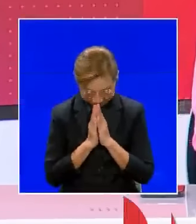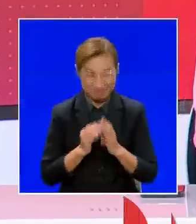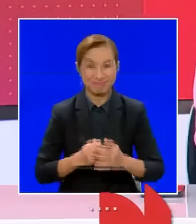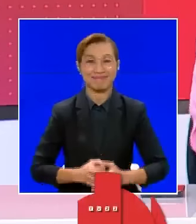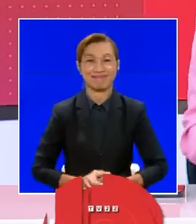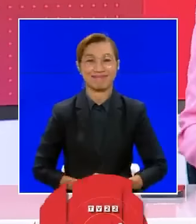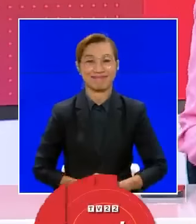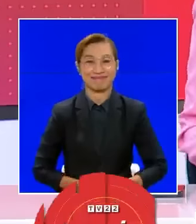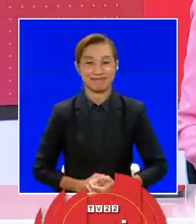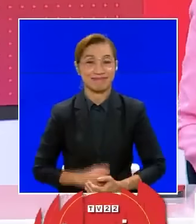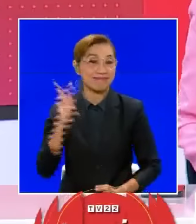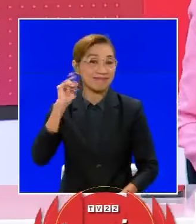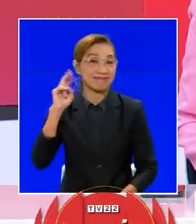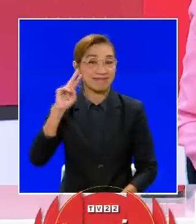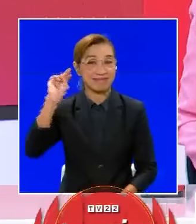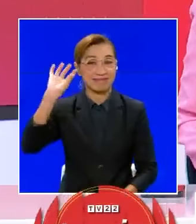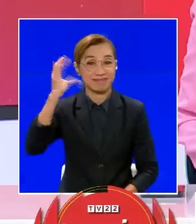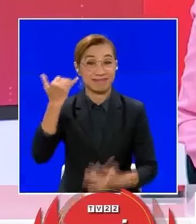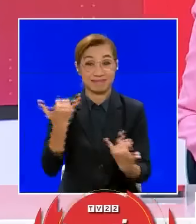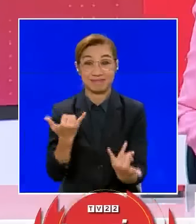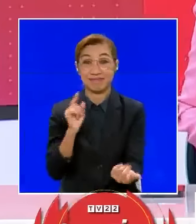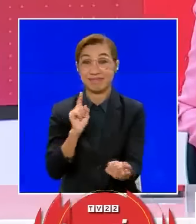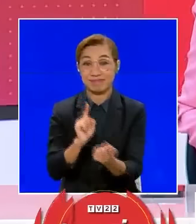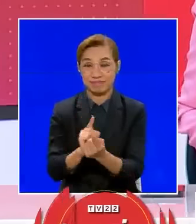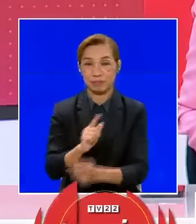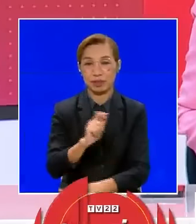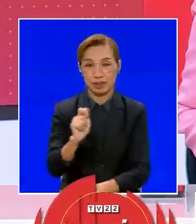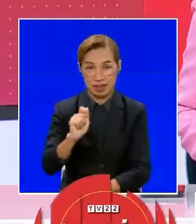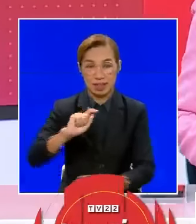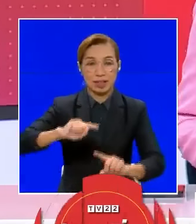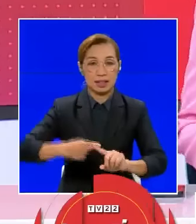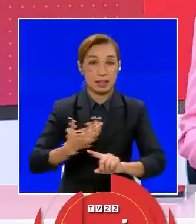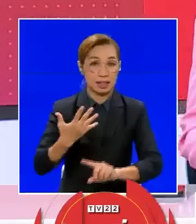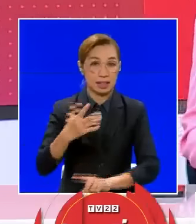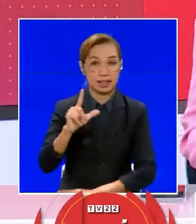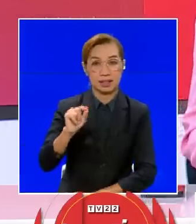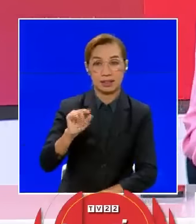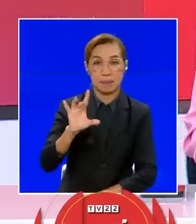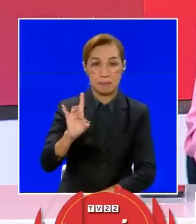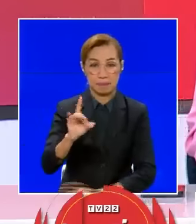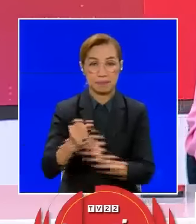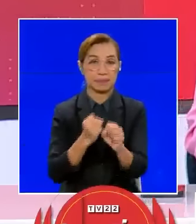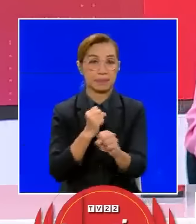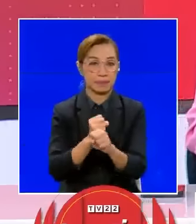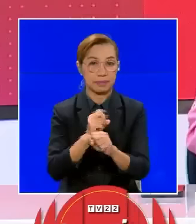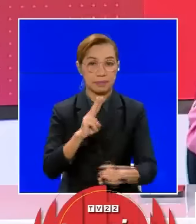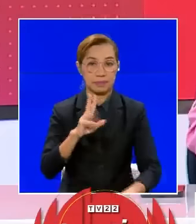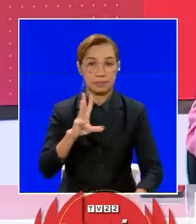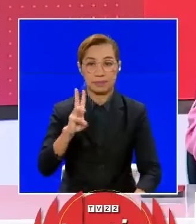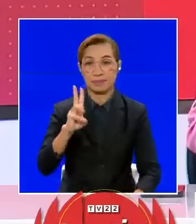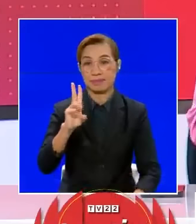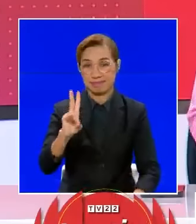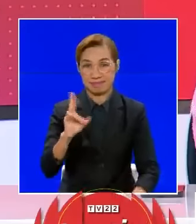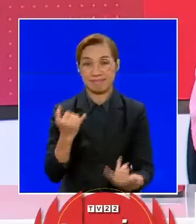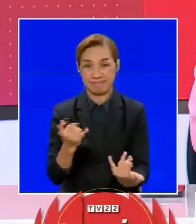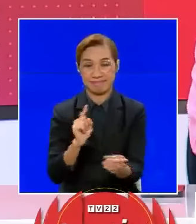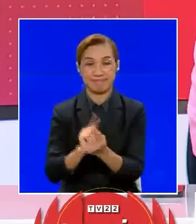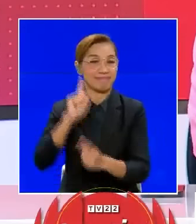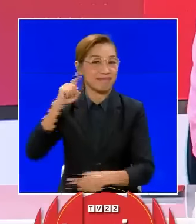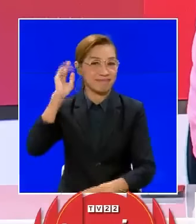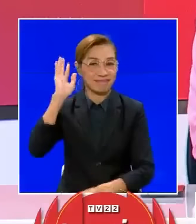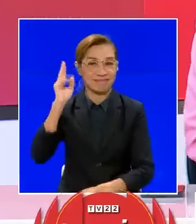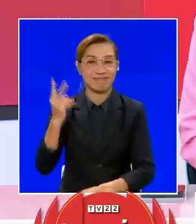วัสดีครับ สวัสดีค่ะข่าวเที่ยงเนชั่นวันนี้นะคะวันอังคารที่28พฤษภาคม2567ค่ะอยู่กับคุณอ๋องอ